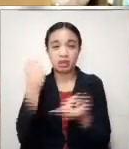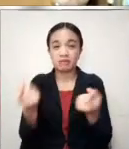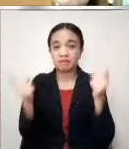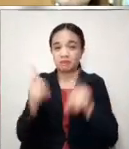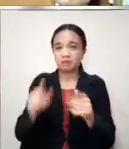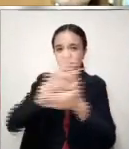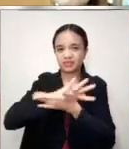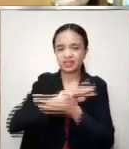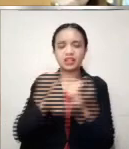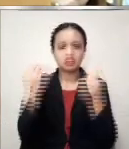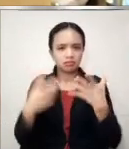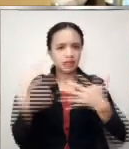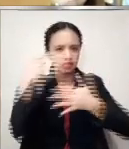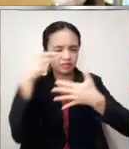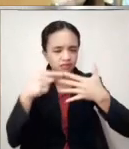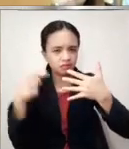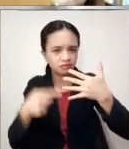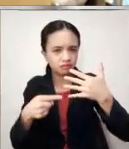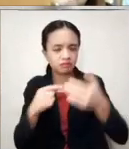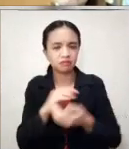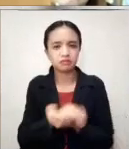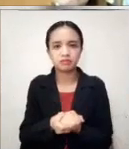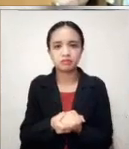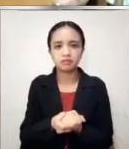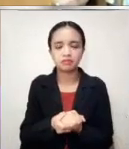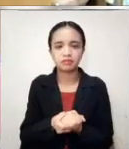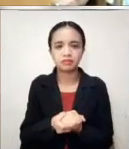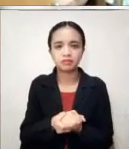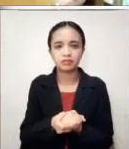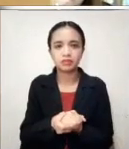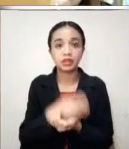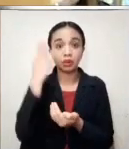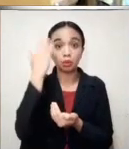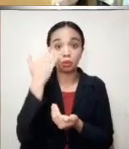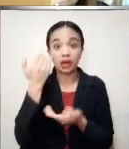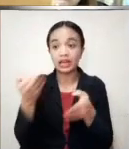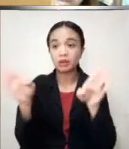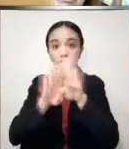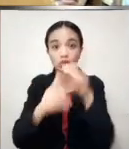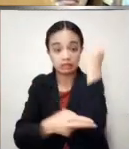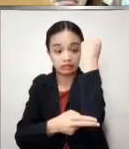sarado ang mga hotel and restaurant,